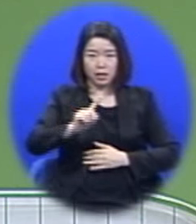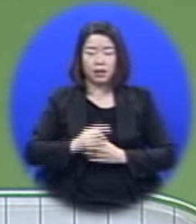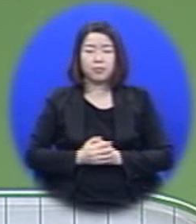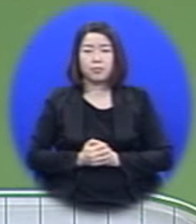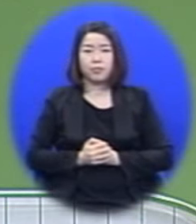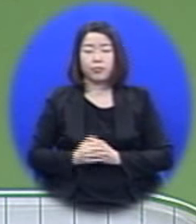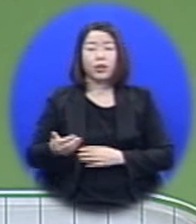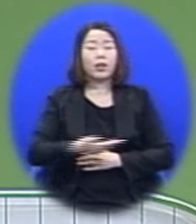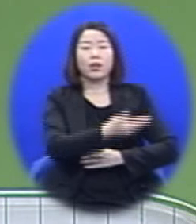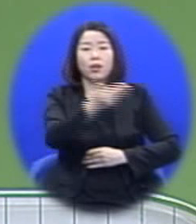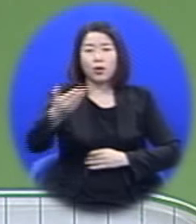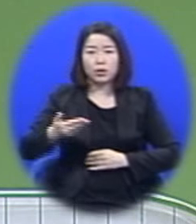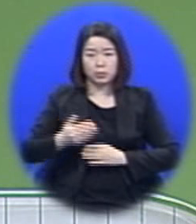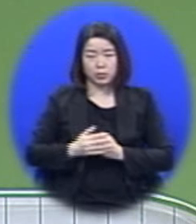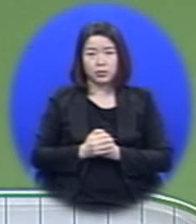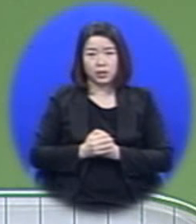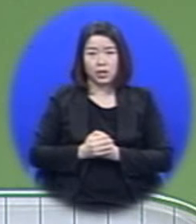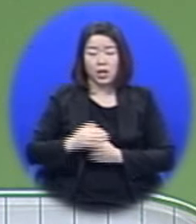여러분,